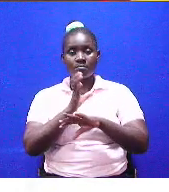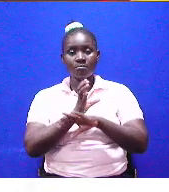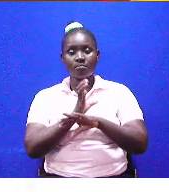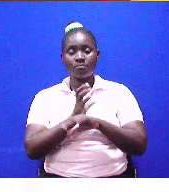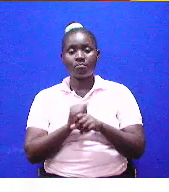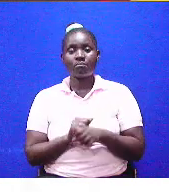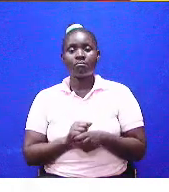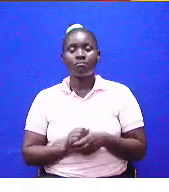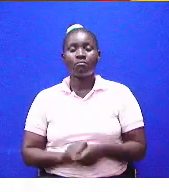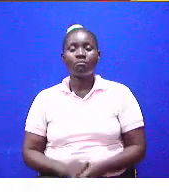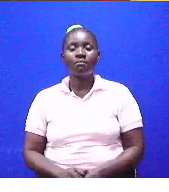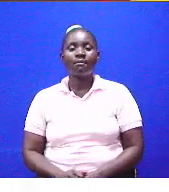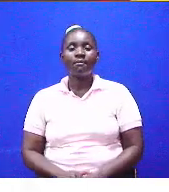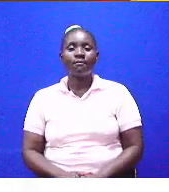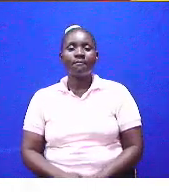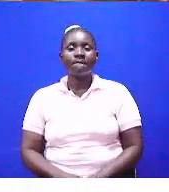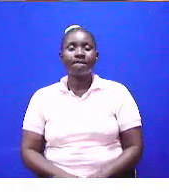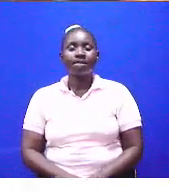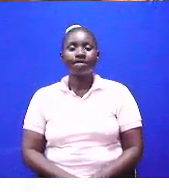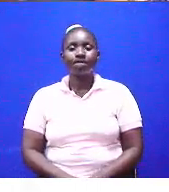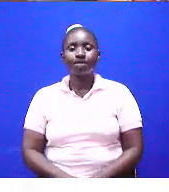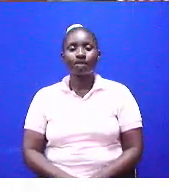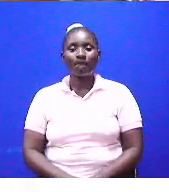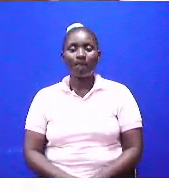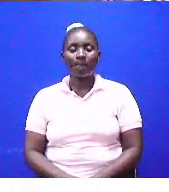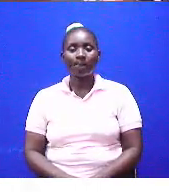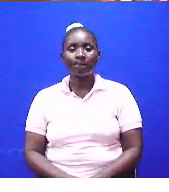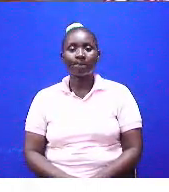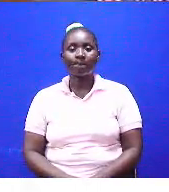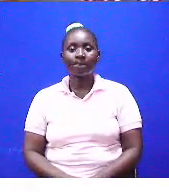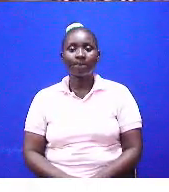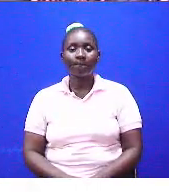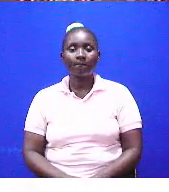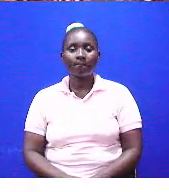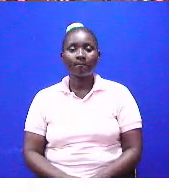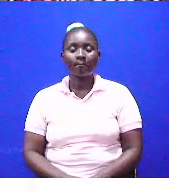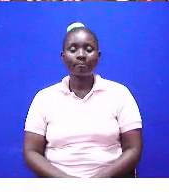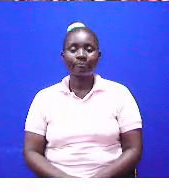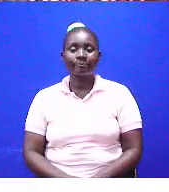ito dipona asanya asema